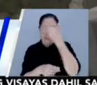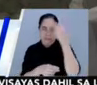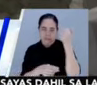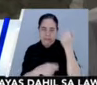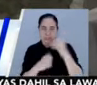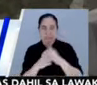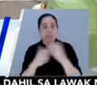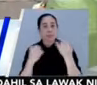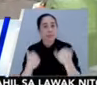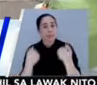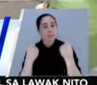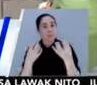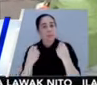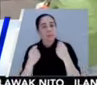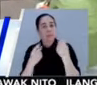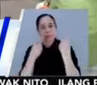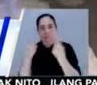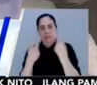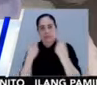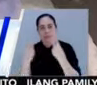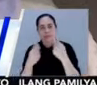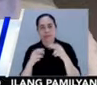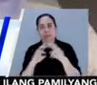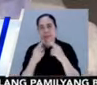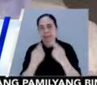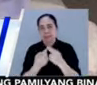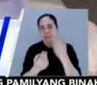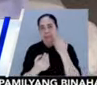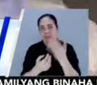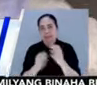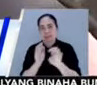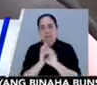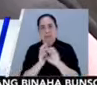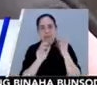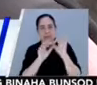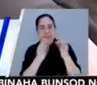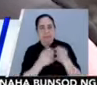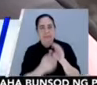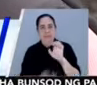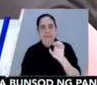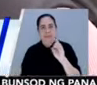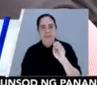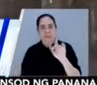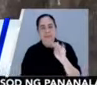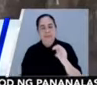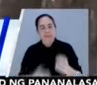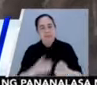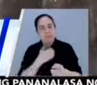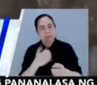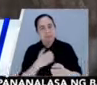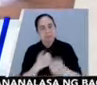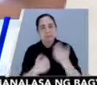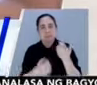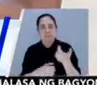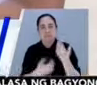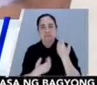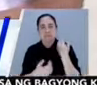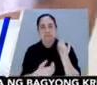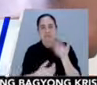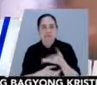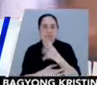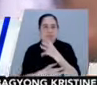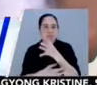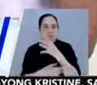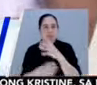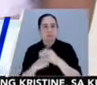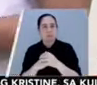lang marami ng dumadalaw sa yumaong mahal sa buhay gaya ng pamilya ni Edelyn na emosional pa Sa pagkawala ng mahal na ina first Undas